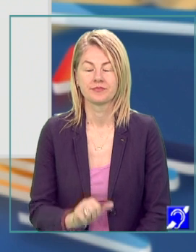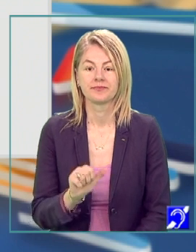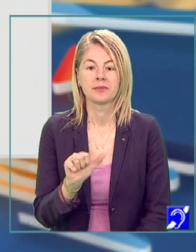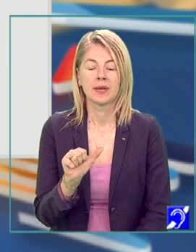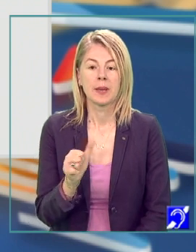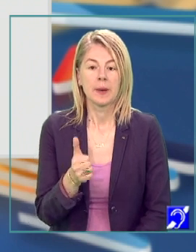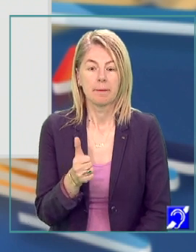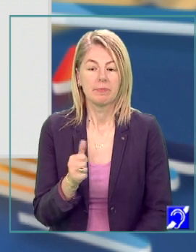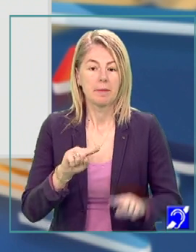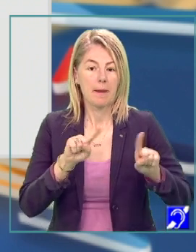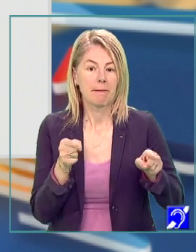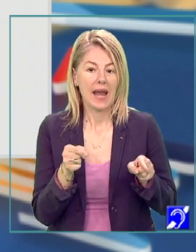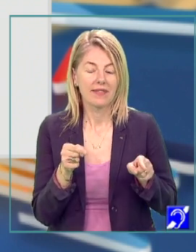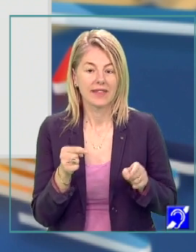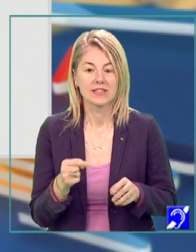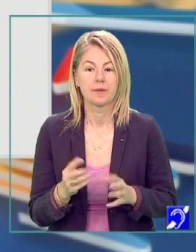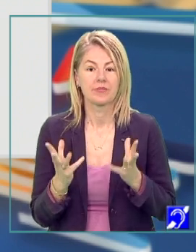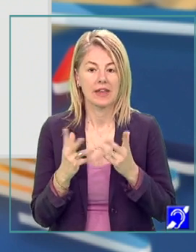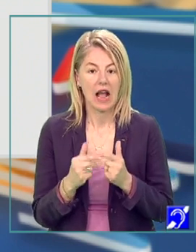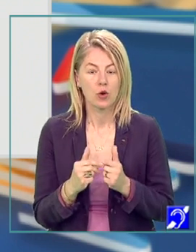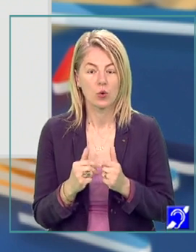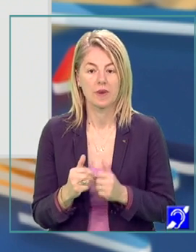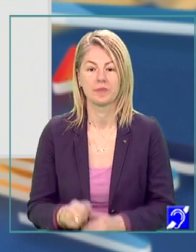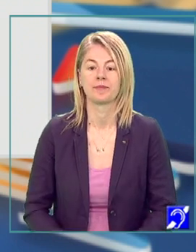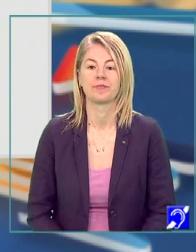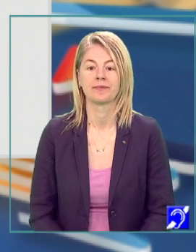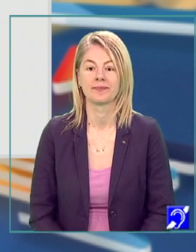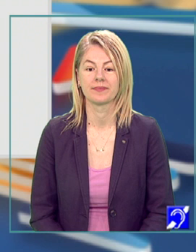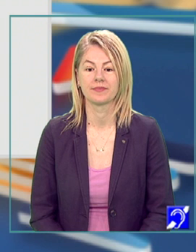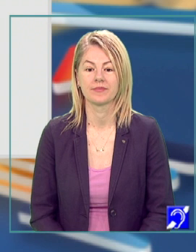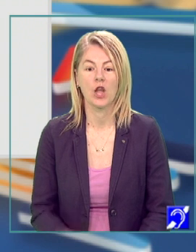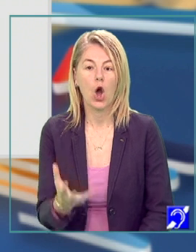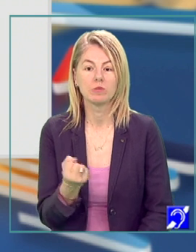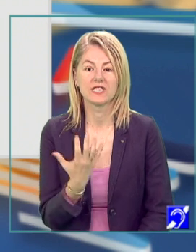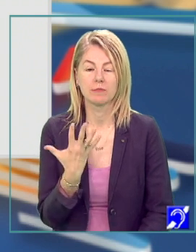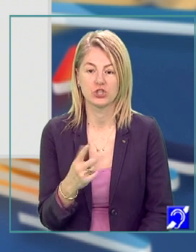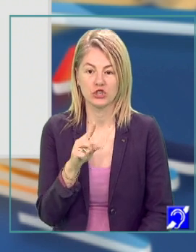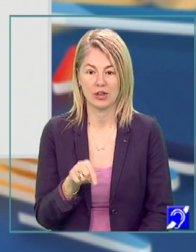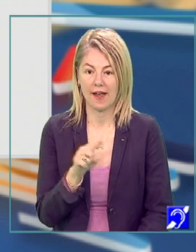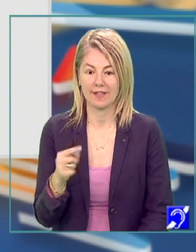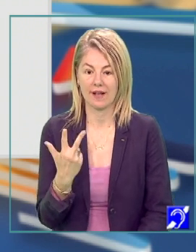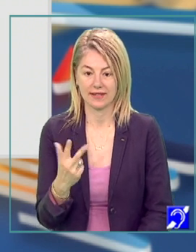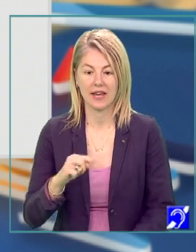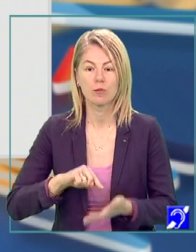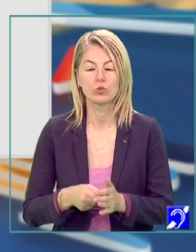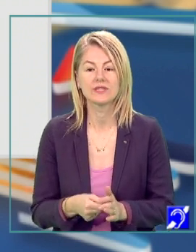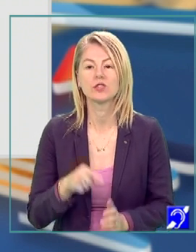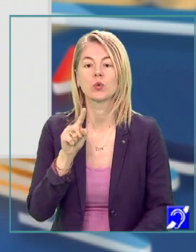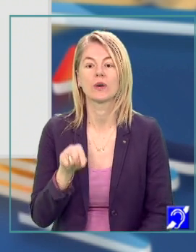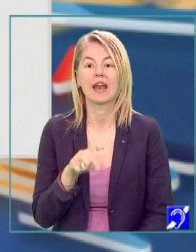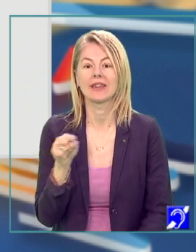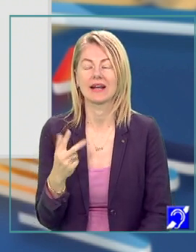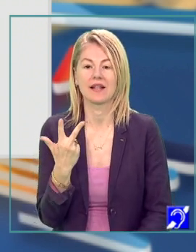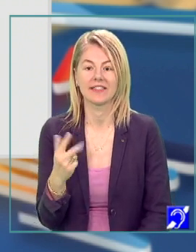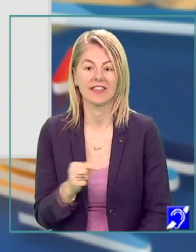5. Continuăm calculul. În paranteză obținem 5 radical din 3 de înmulțit